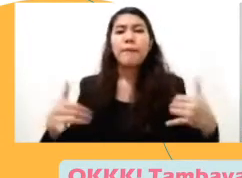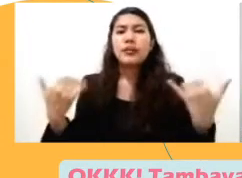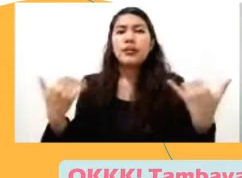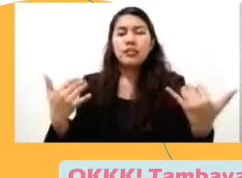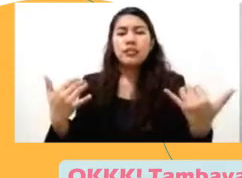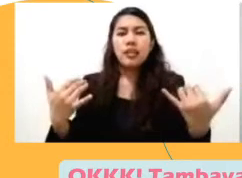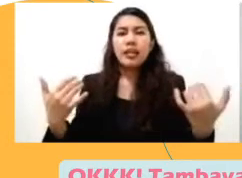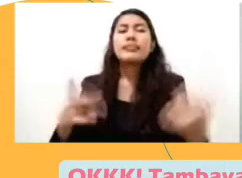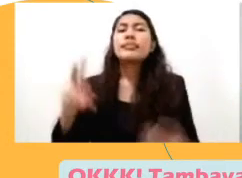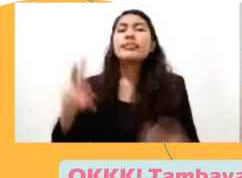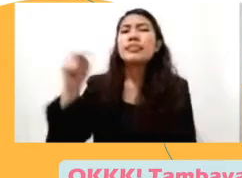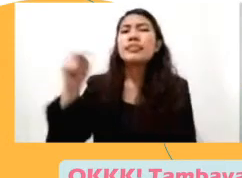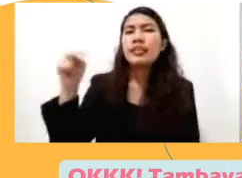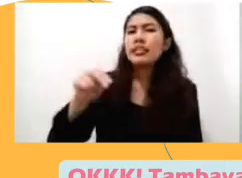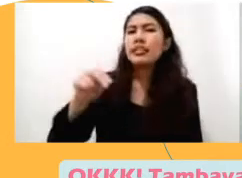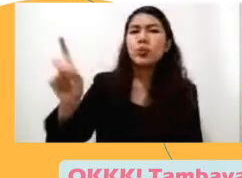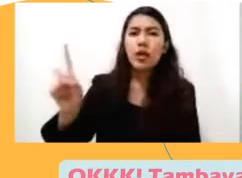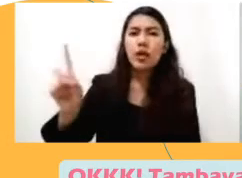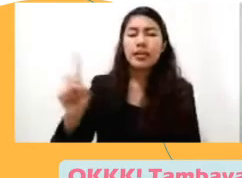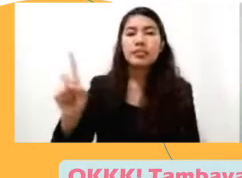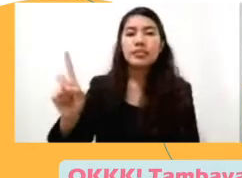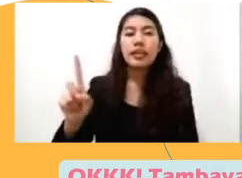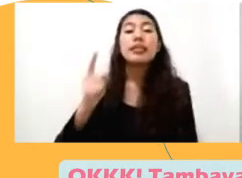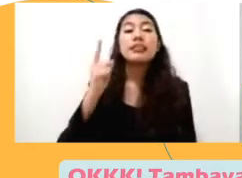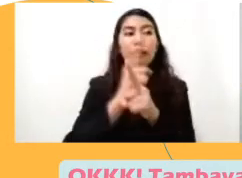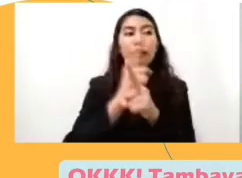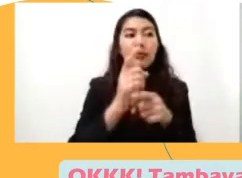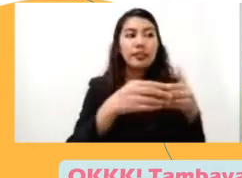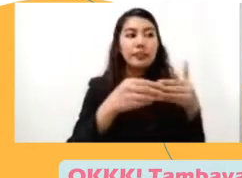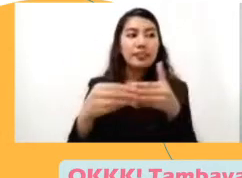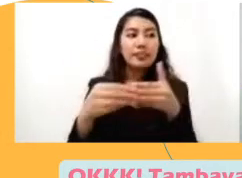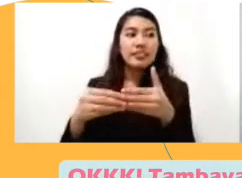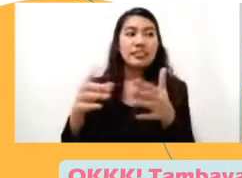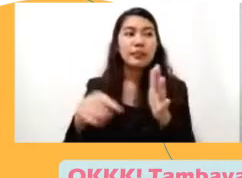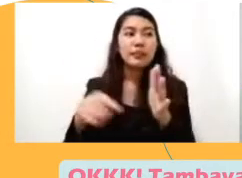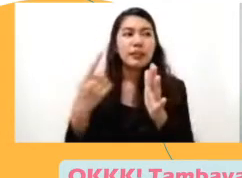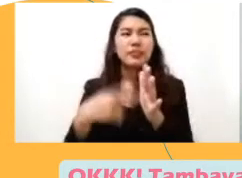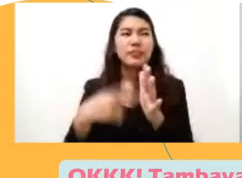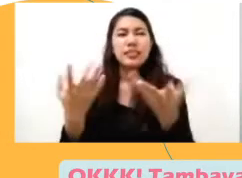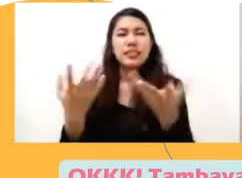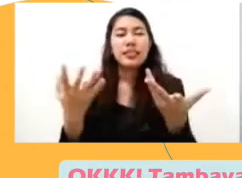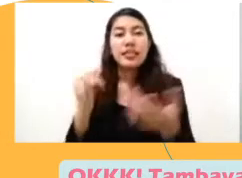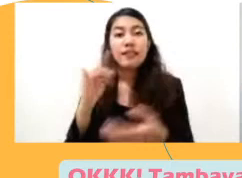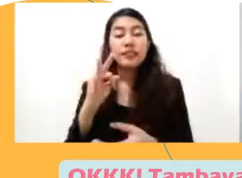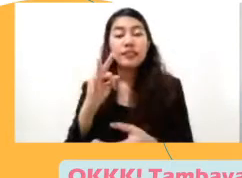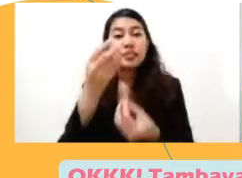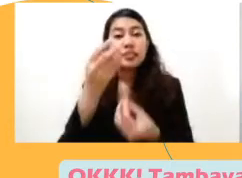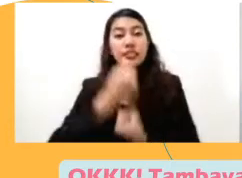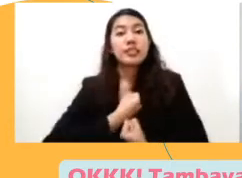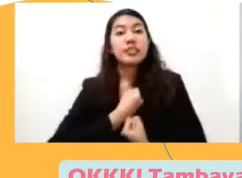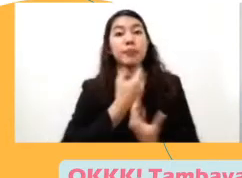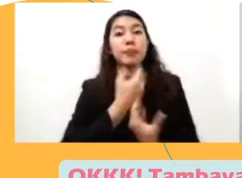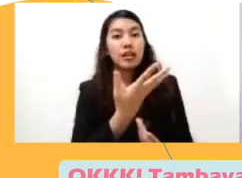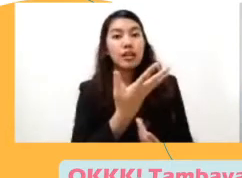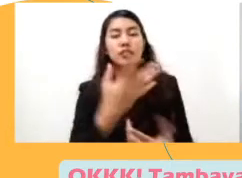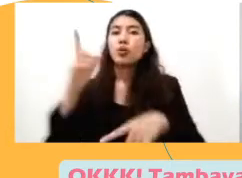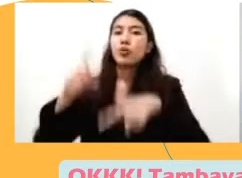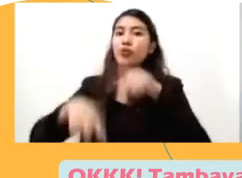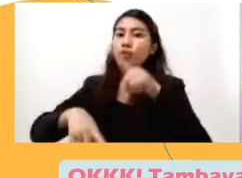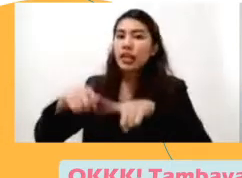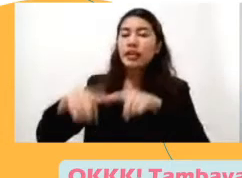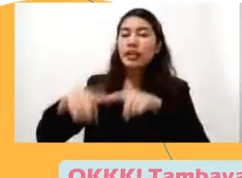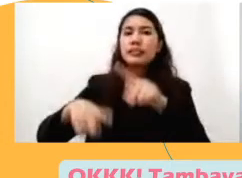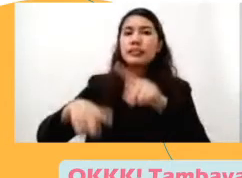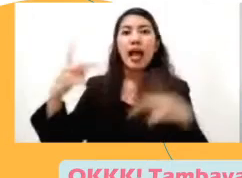natin ng tamang gabay, no? Kaya kung minsan, yung mga kapag sinabi natin sa ating mga kaibigan, no? Na parang